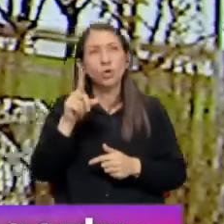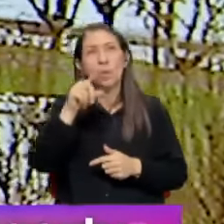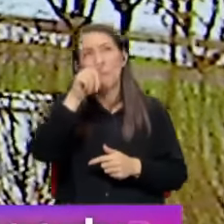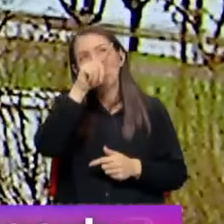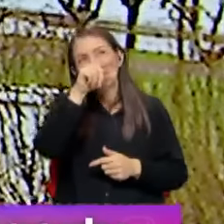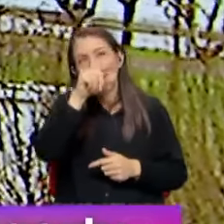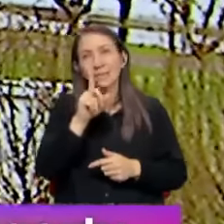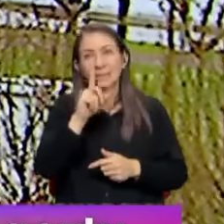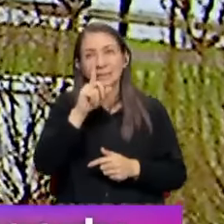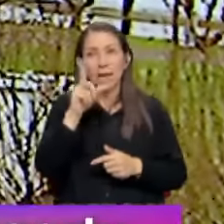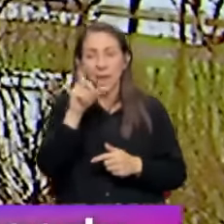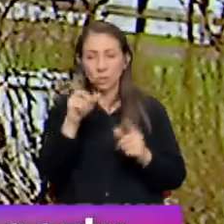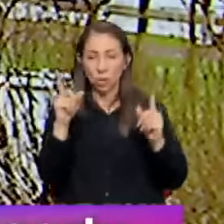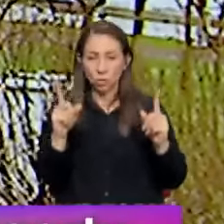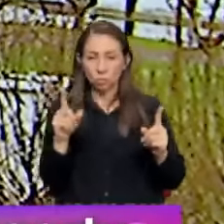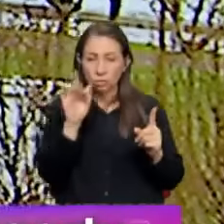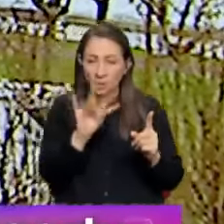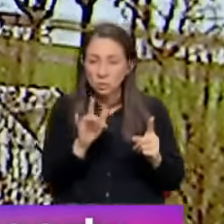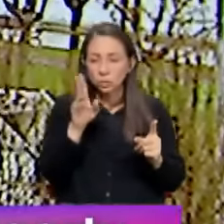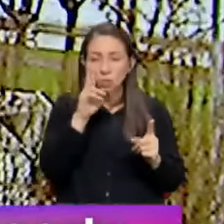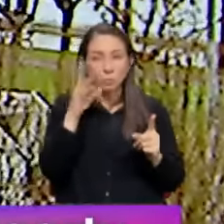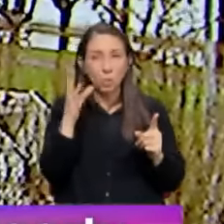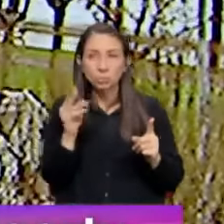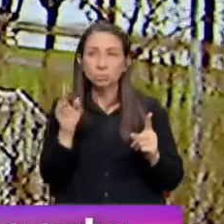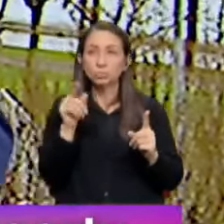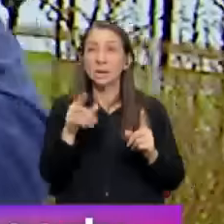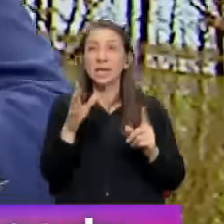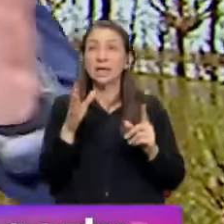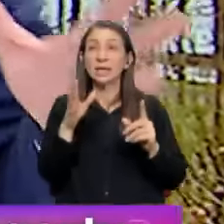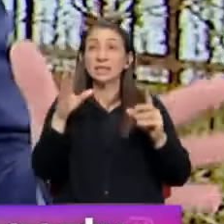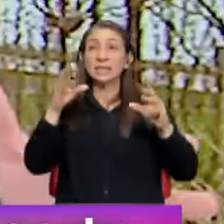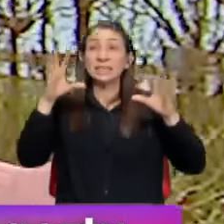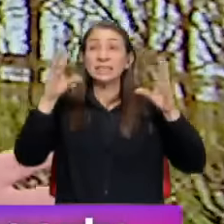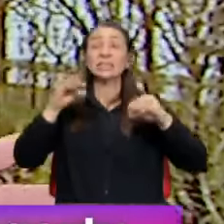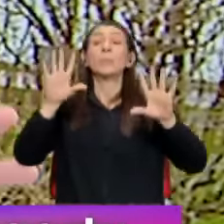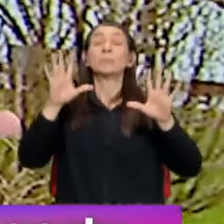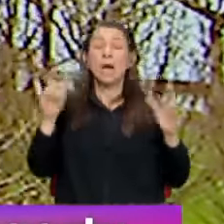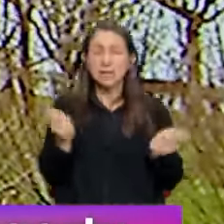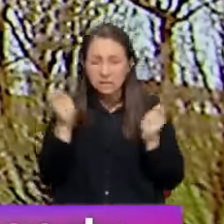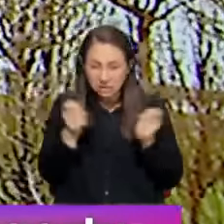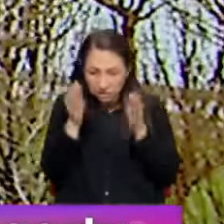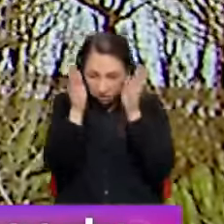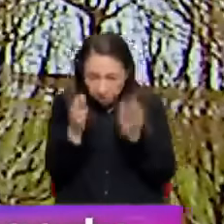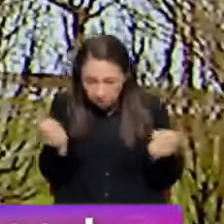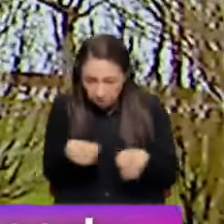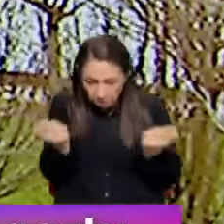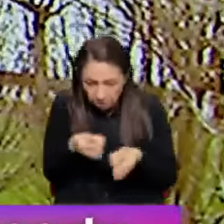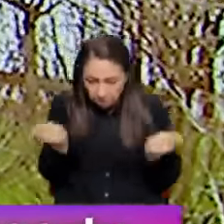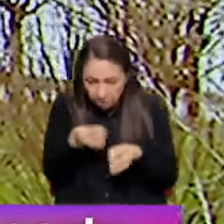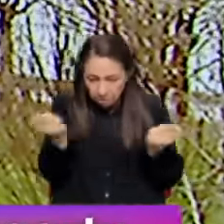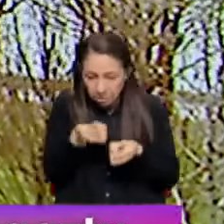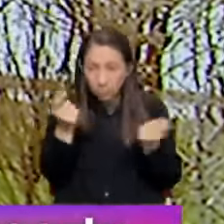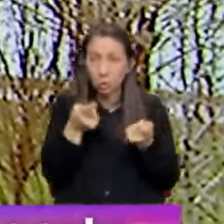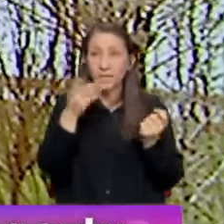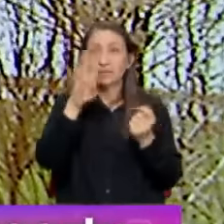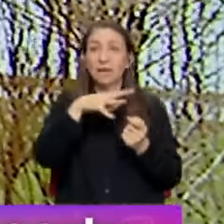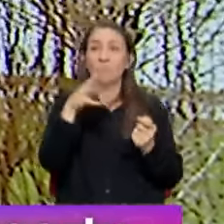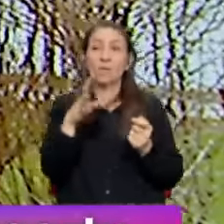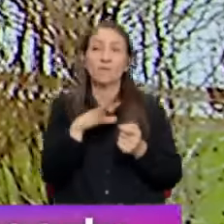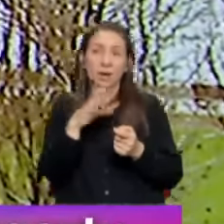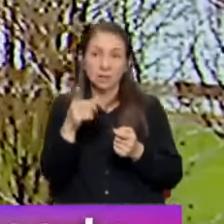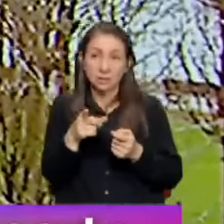Mart'la Nisan'ın ortaları mı olur, sonları mı olur? Böyle ışıkları bile kapanmayacak o çalıştıkları yerlerin, böyle bir tablonun